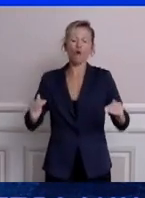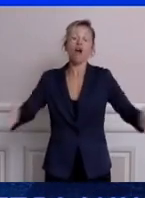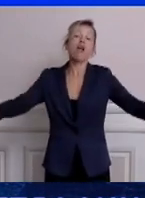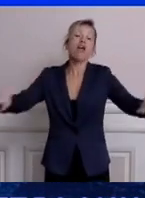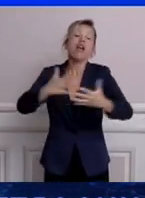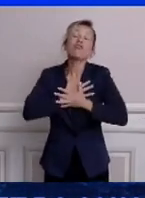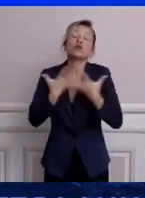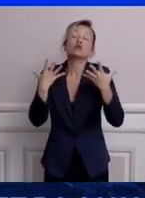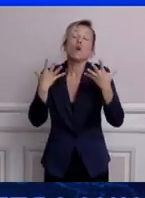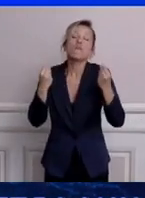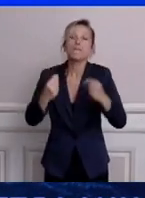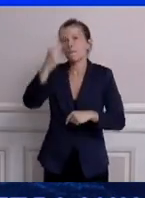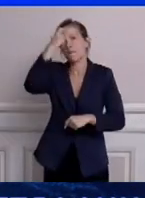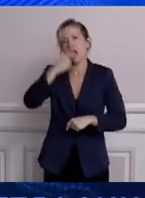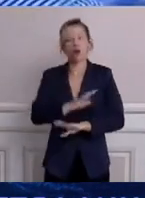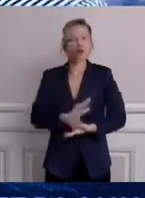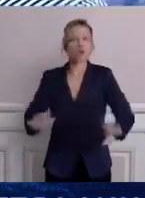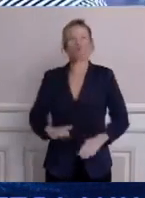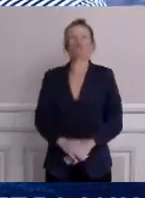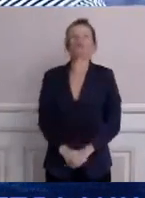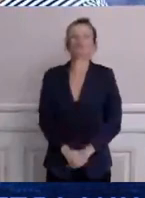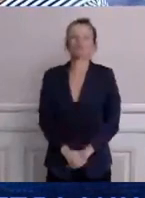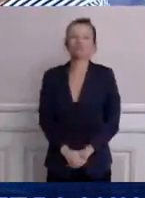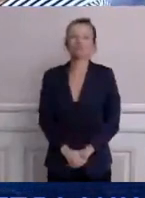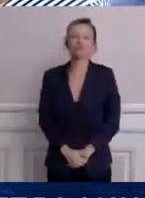σας ευχαριστώ μέσα από την καρδιά μου.